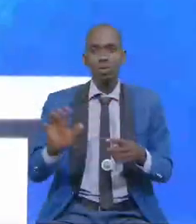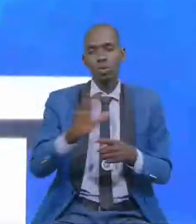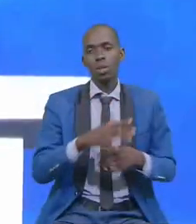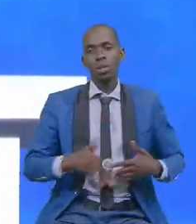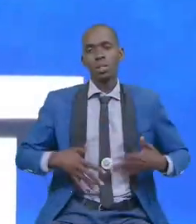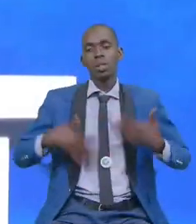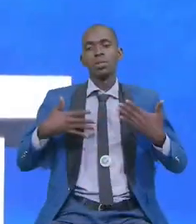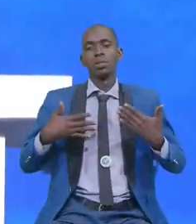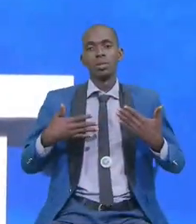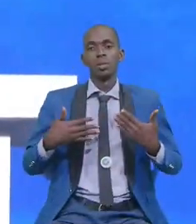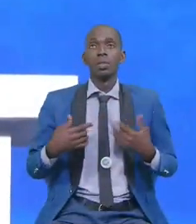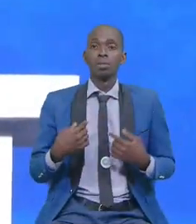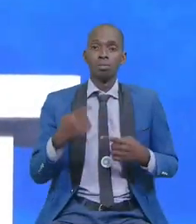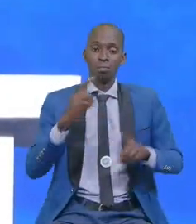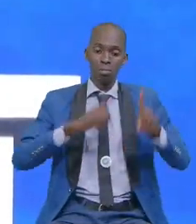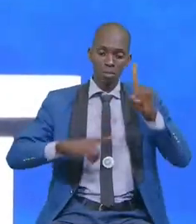J'accepte,